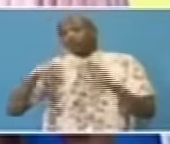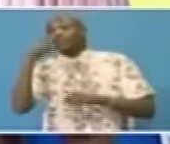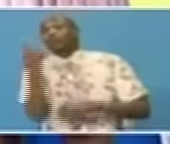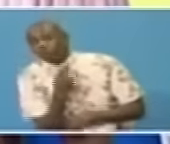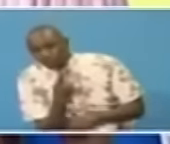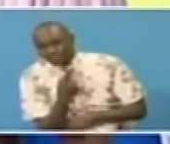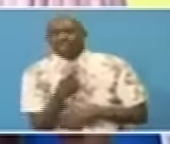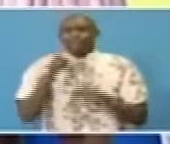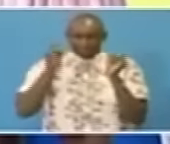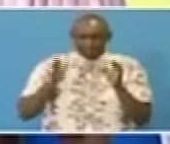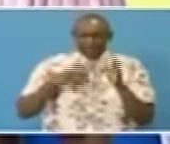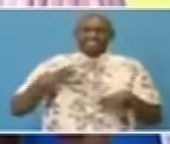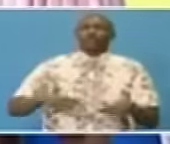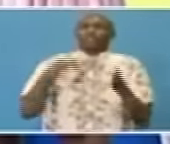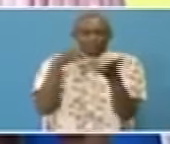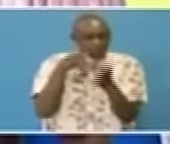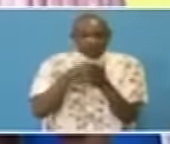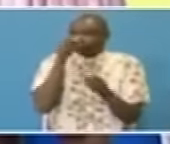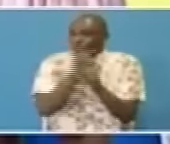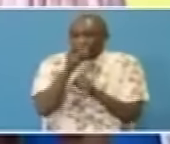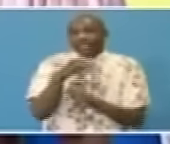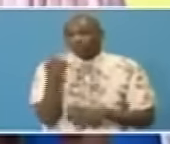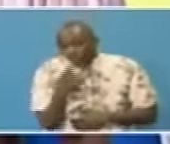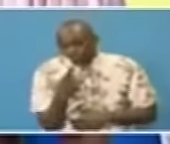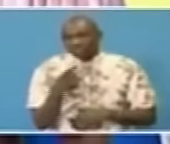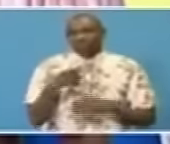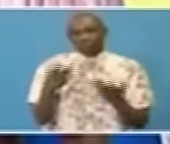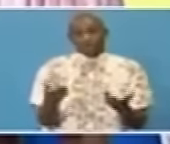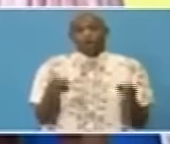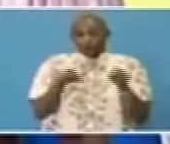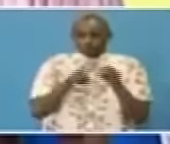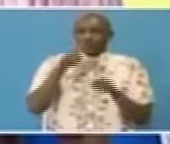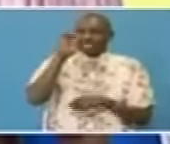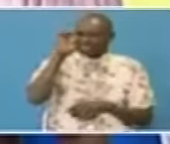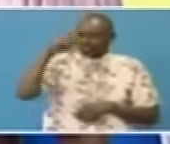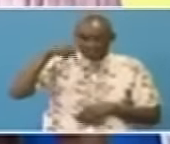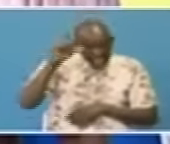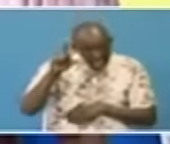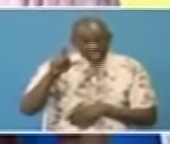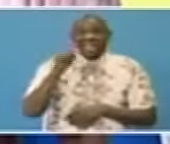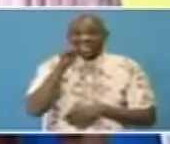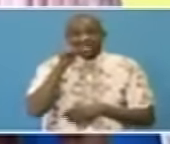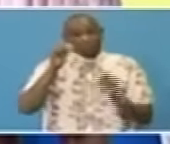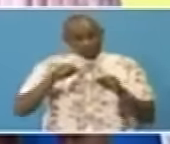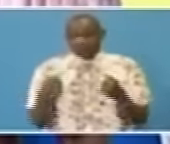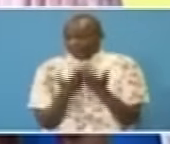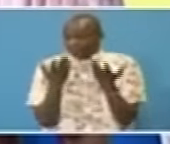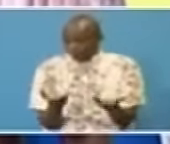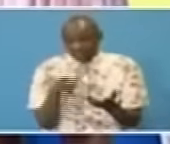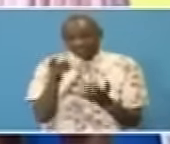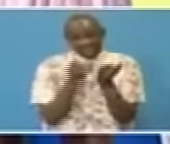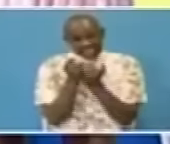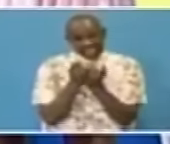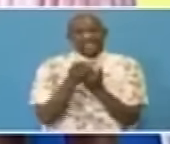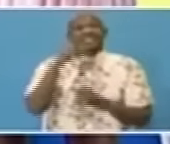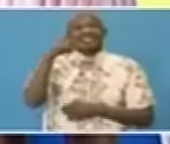ambaye hapaswi kuruhusiwa. Na vile vile tuangazia tena michezo ya EPL, ambapo ligi ya Uingereza ya Barclays Premier itaendelea wikendi